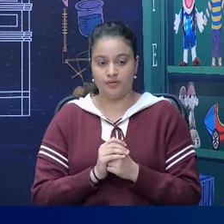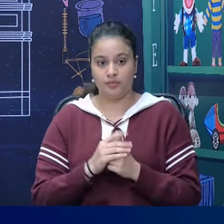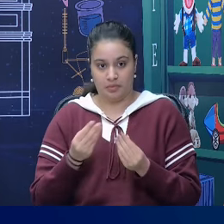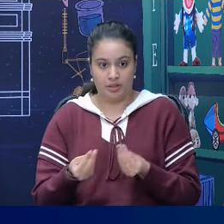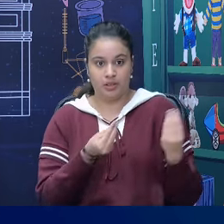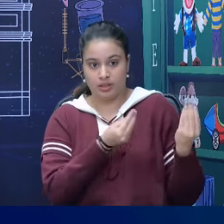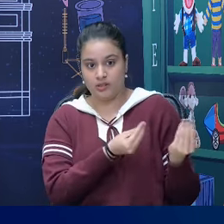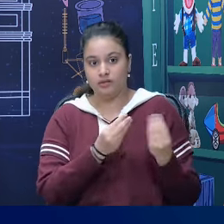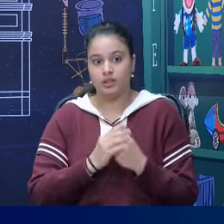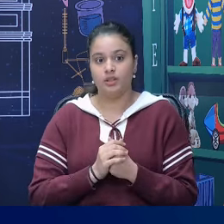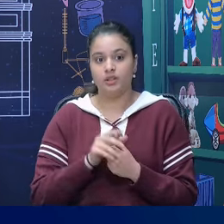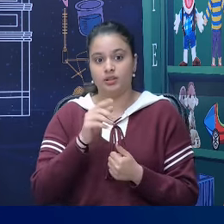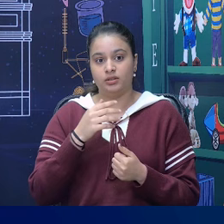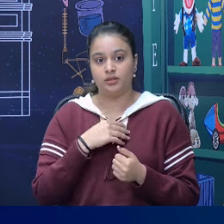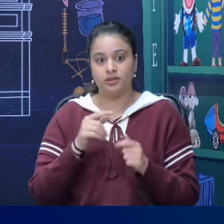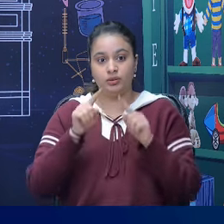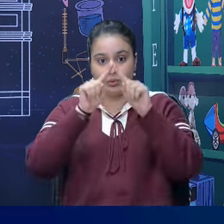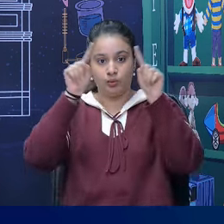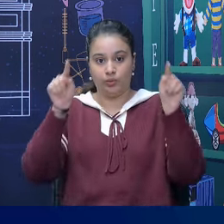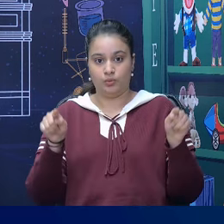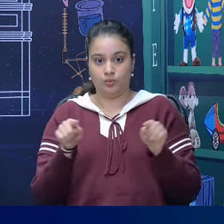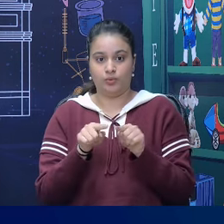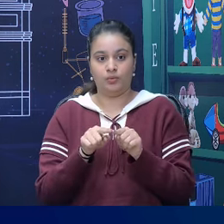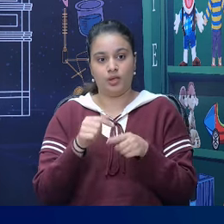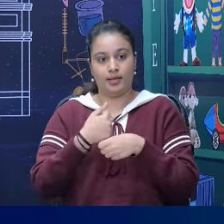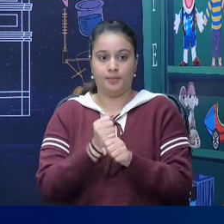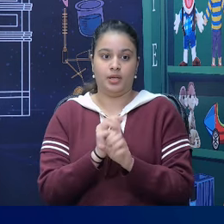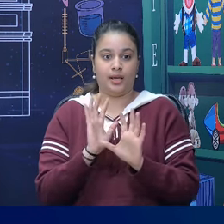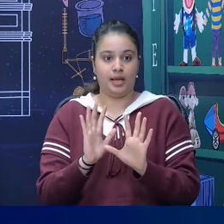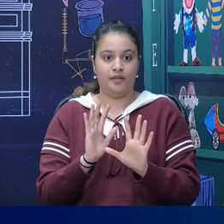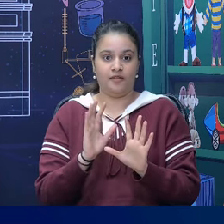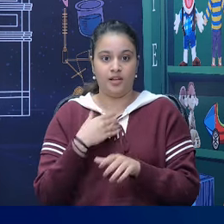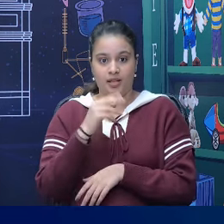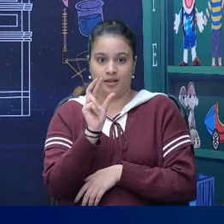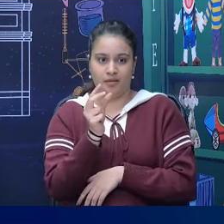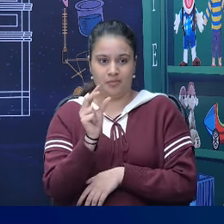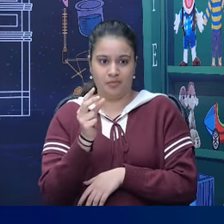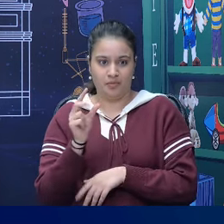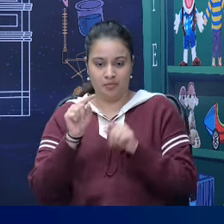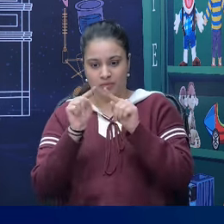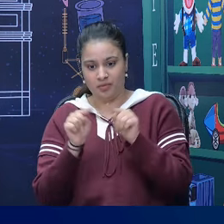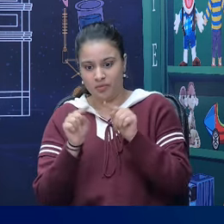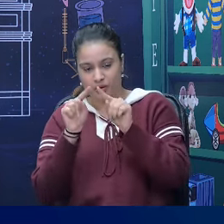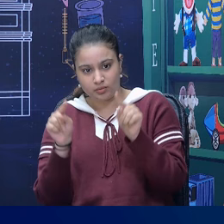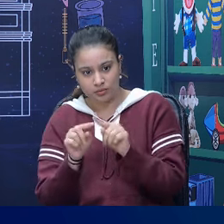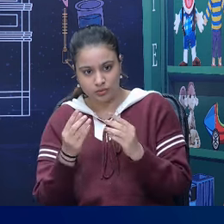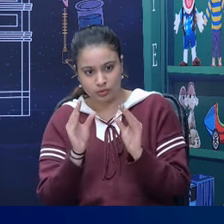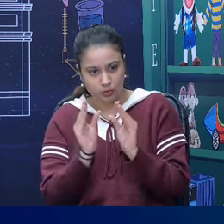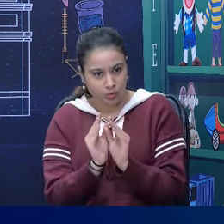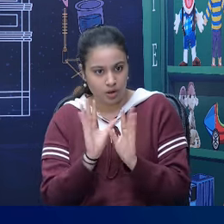कि स्क्वायर बनाना है मैम को एक यहां पर कुछ ब्लॉक्स है तो स्क्वायर बनाना है तो मैं पहले मैम